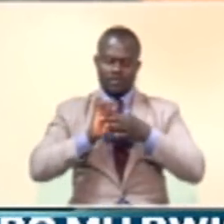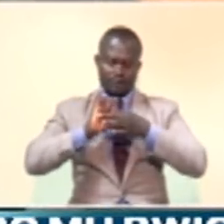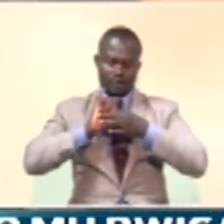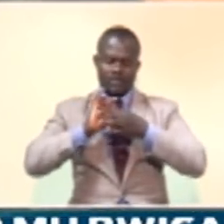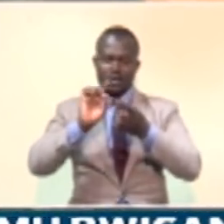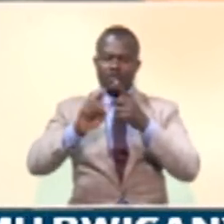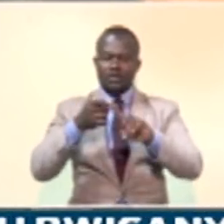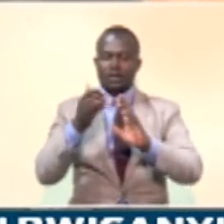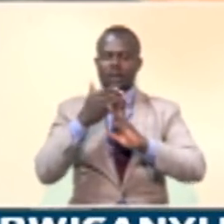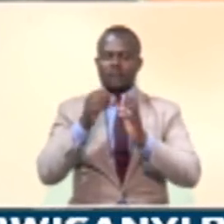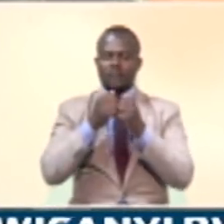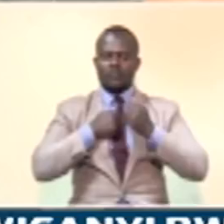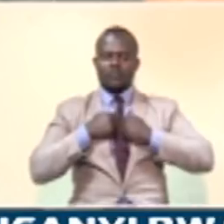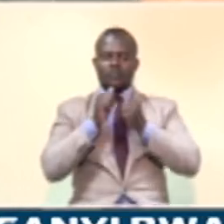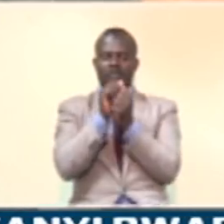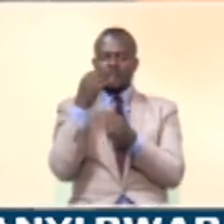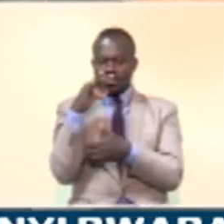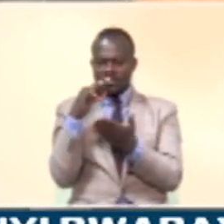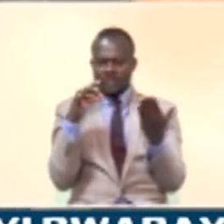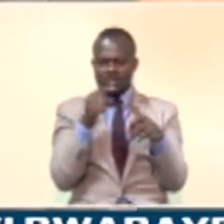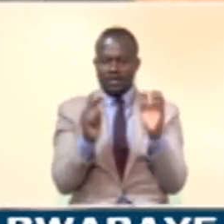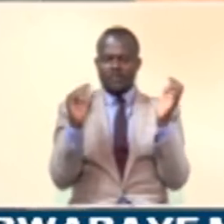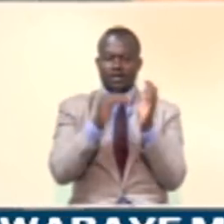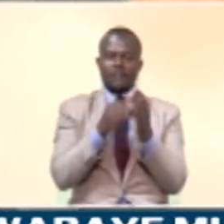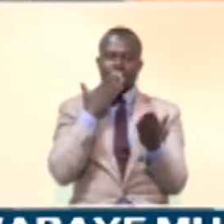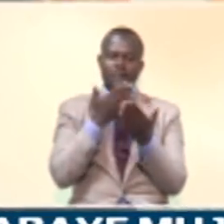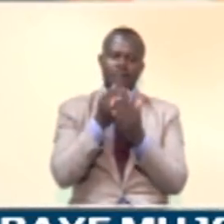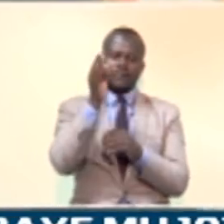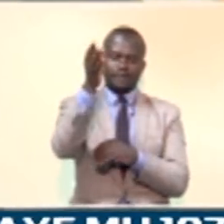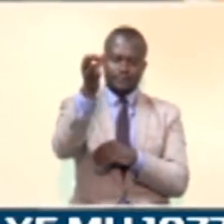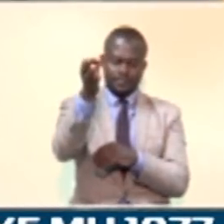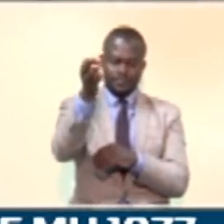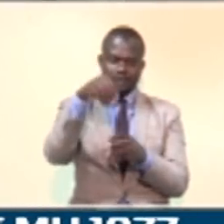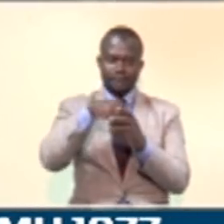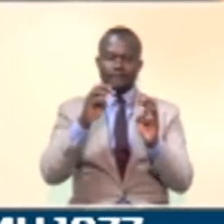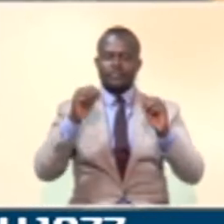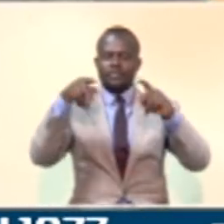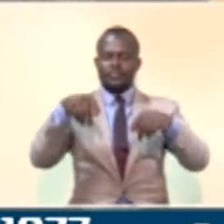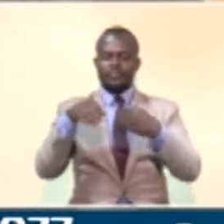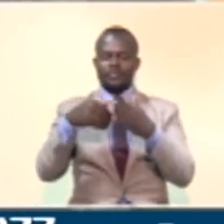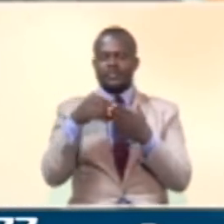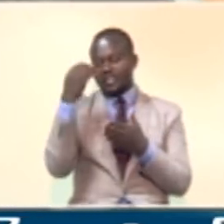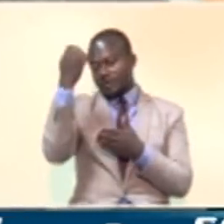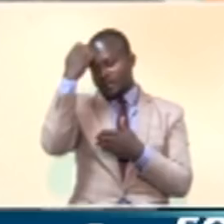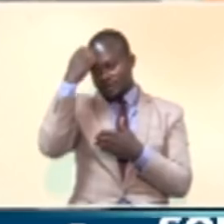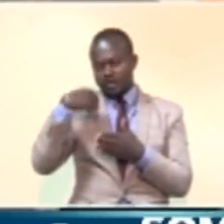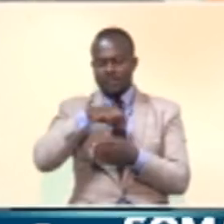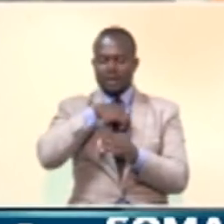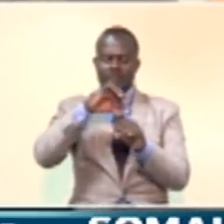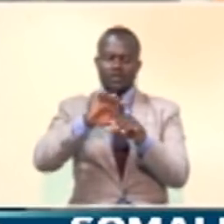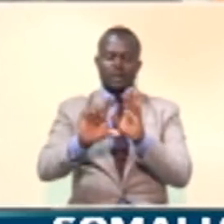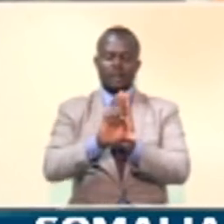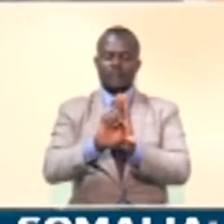n'ubushuti hagati y'u Rwanda n'Ubufaransa. Ariko ibyiza biri imbere. Mu Nteko Ishinga Amategeko y'Uburayi twatoye